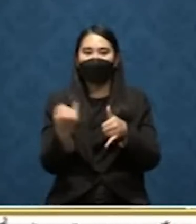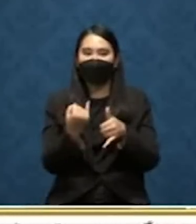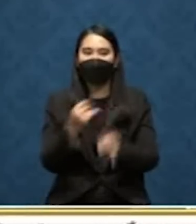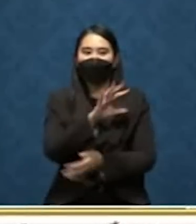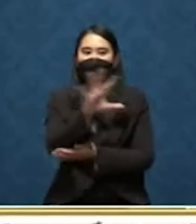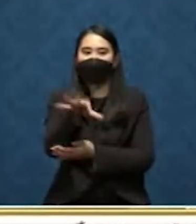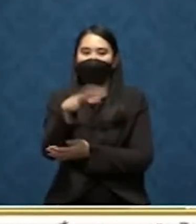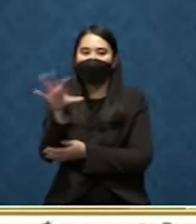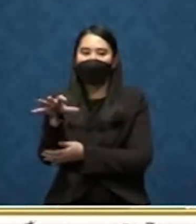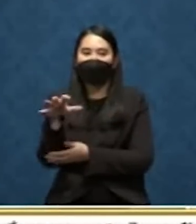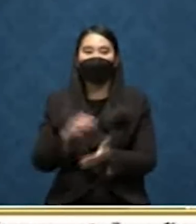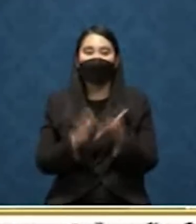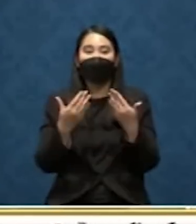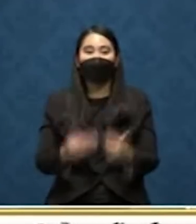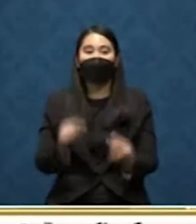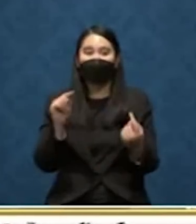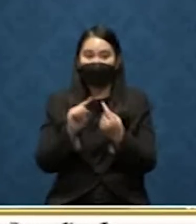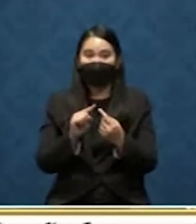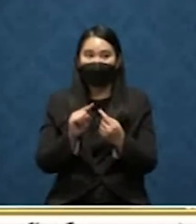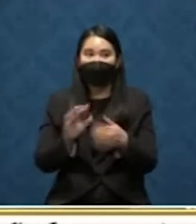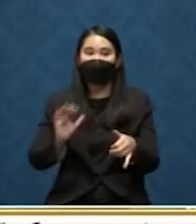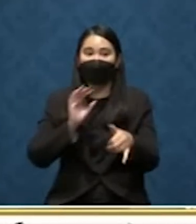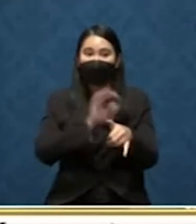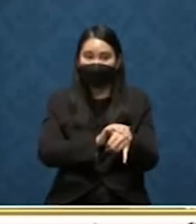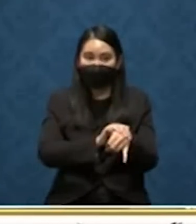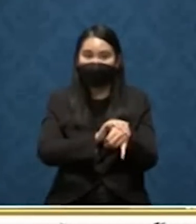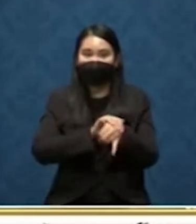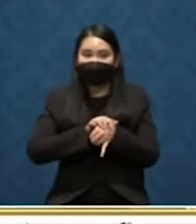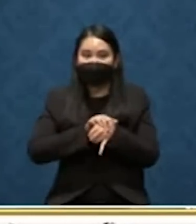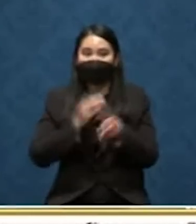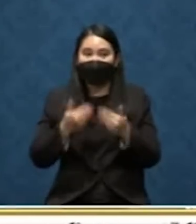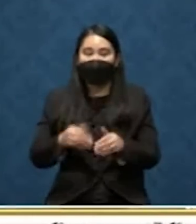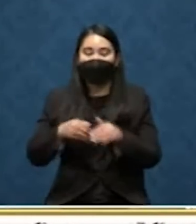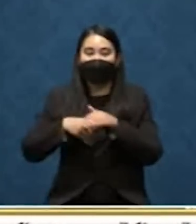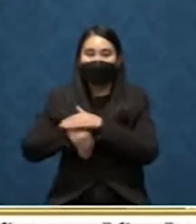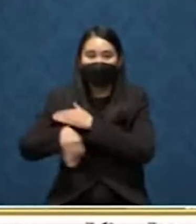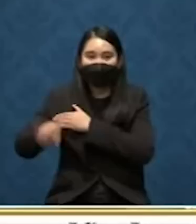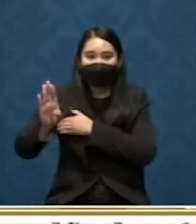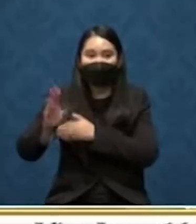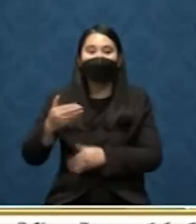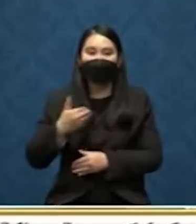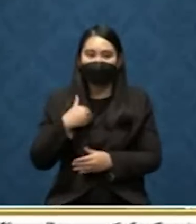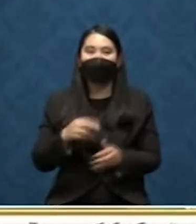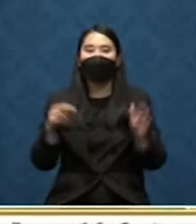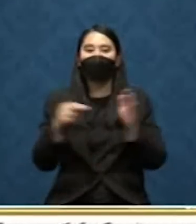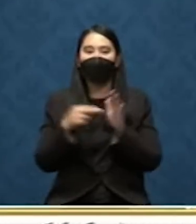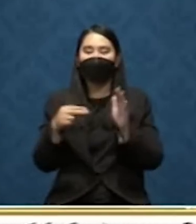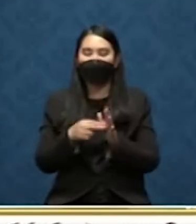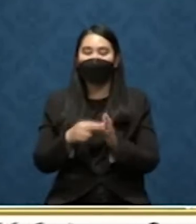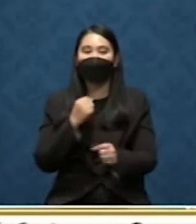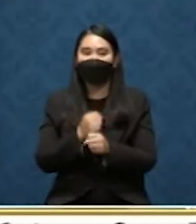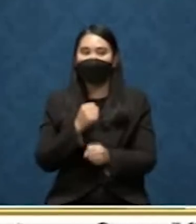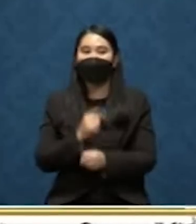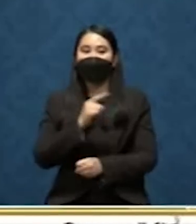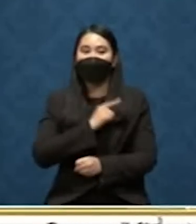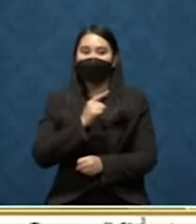ผู้อื่นขนาดว่าถูกจับแล้วก็ยังหาทางปลอมตัวหบนี้นี่เป็นหน้าที่ความรบผิ